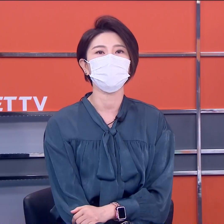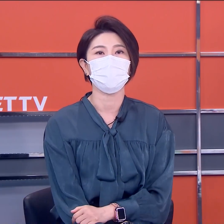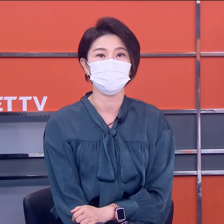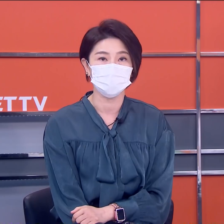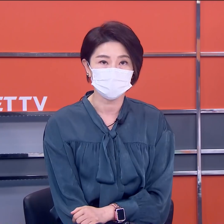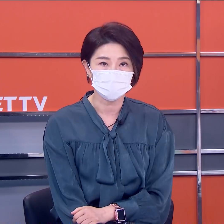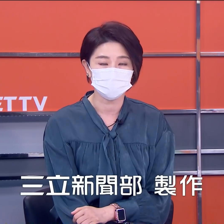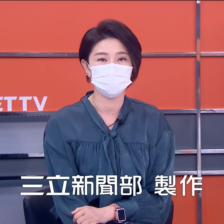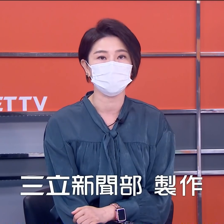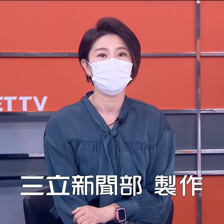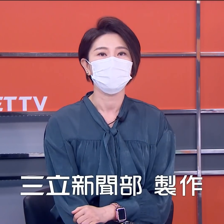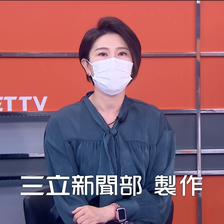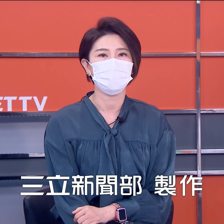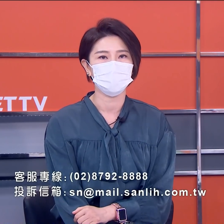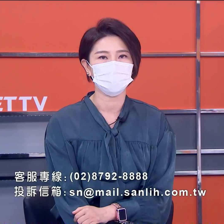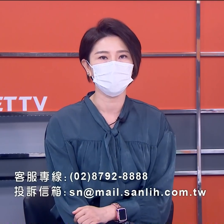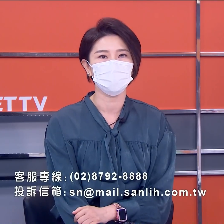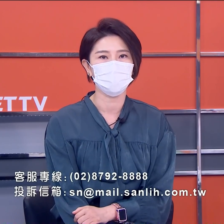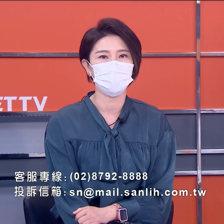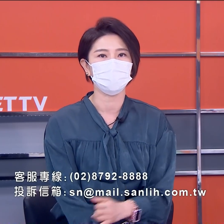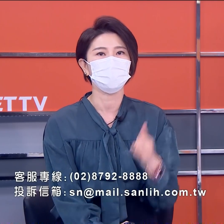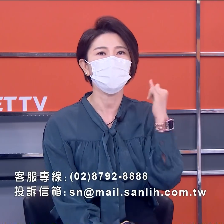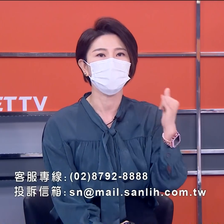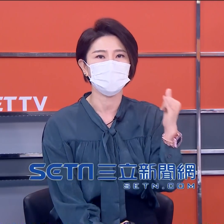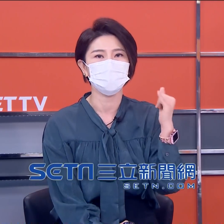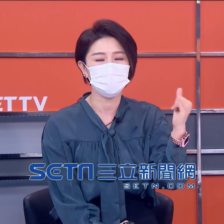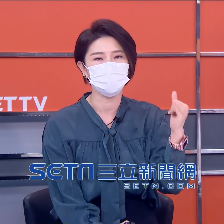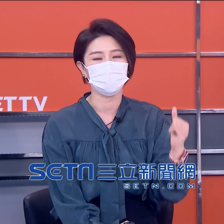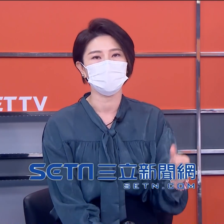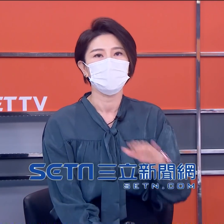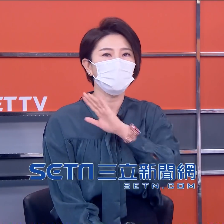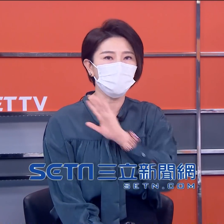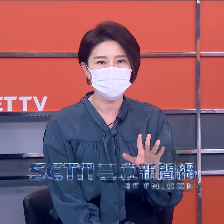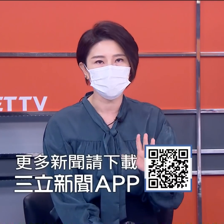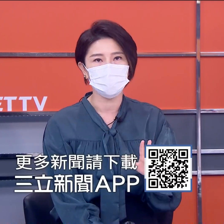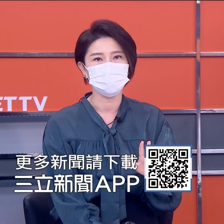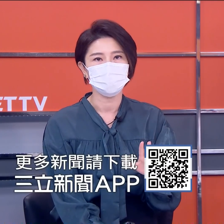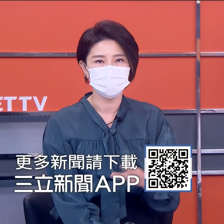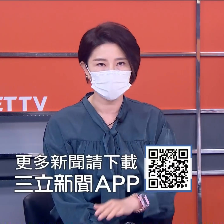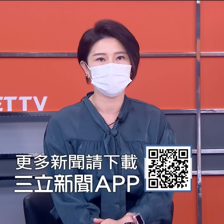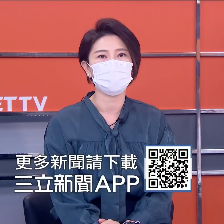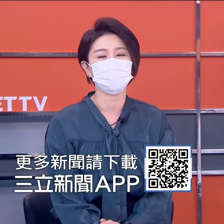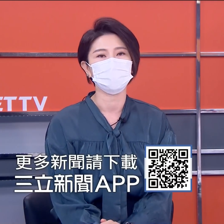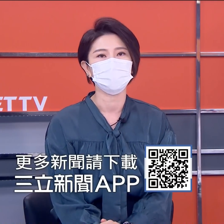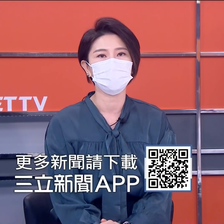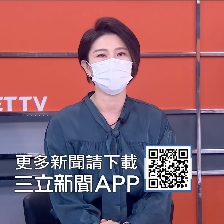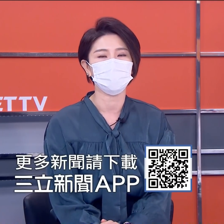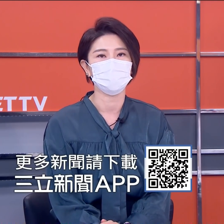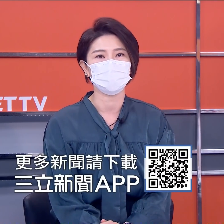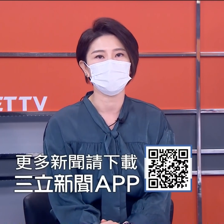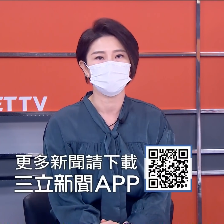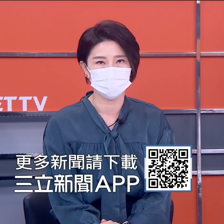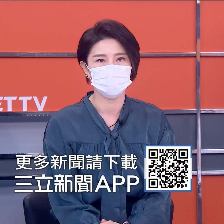最新网络民调告诉你，罢免陈柏惟有60%认为完全没有道理。5秒之后回到节目。